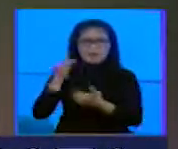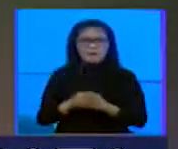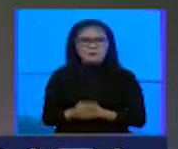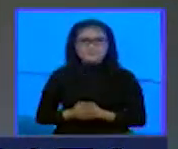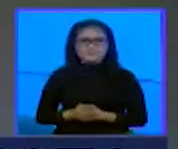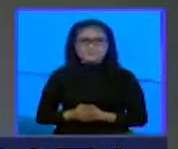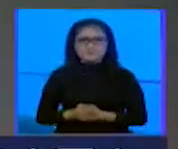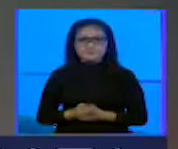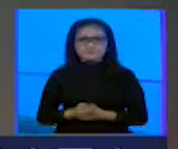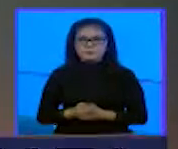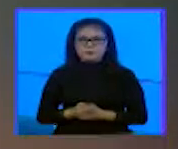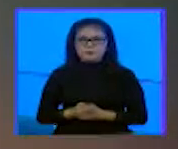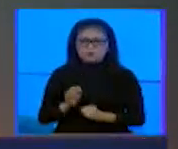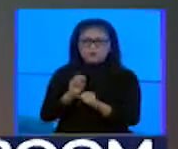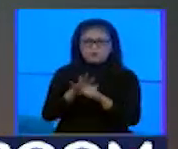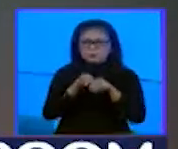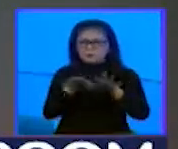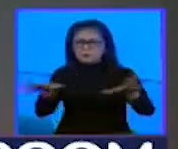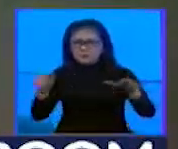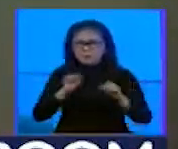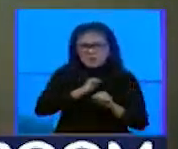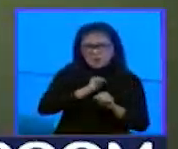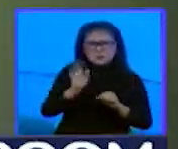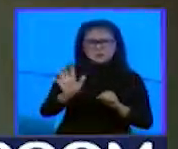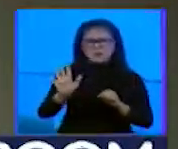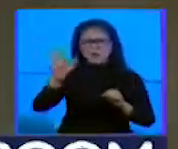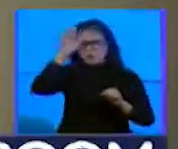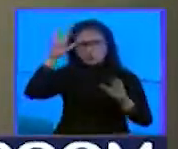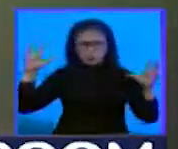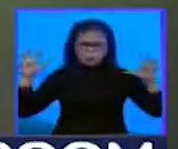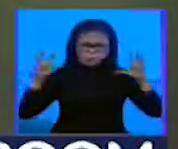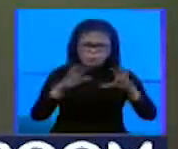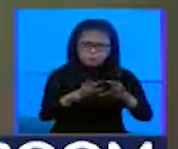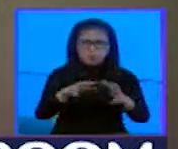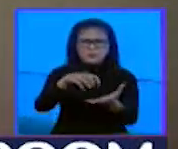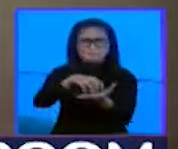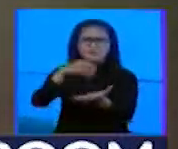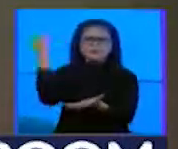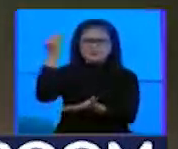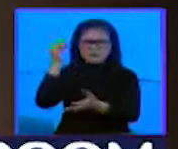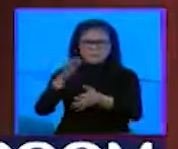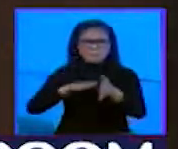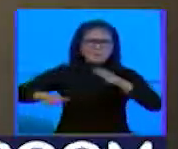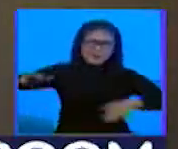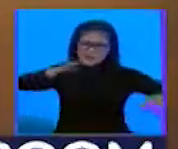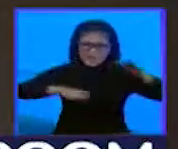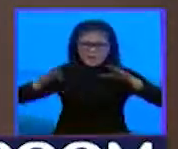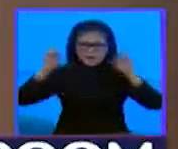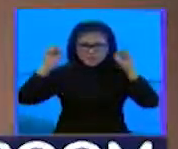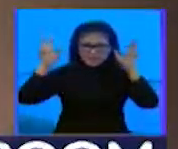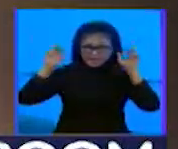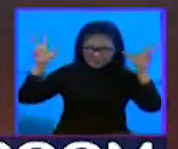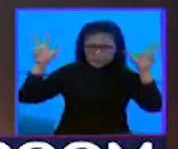Tanpa takut tertular virus corona, massa berkerumun dan tidak menjaga jarak di dalam wahana wisata Waterboom, Cikarang, Bekasi, Jawa Barat. Pihak pengelola lokasi